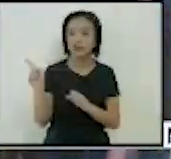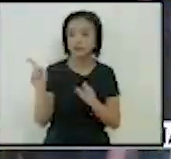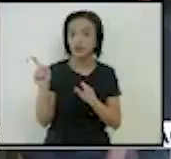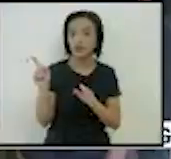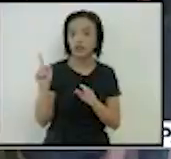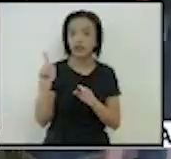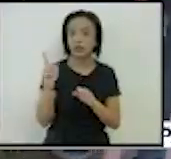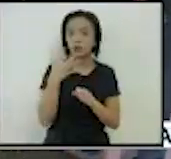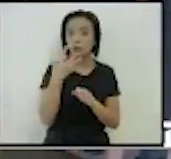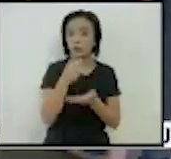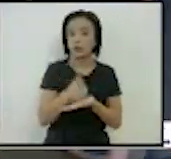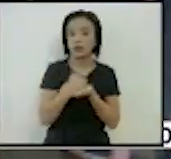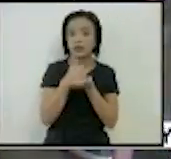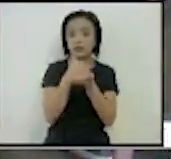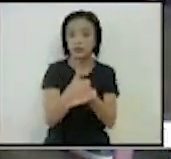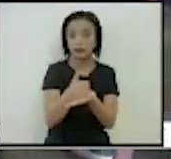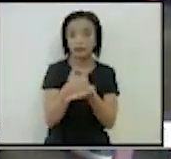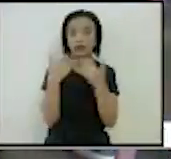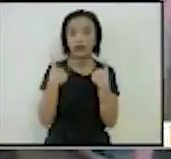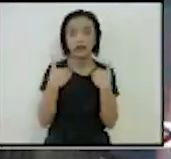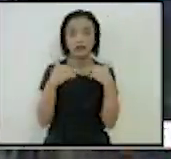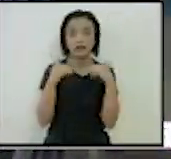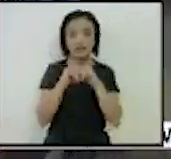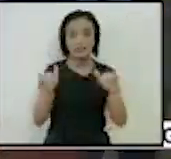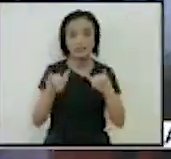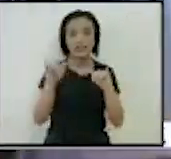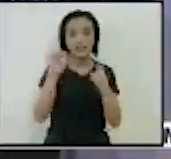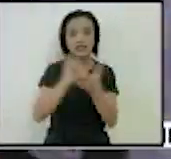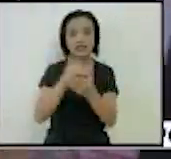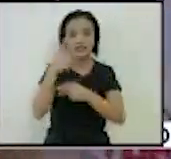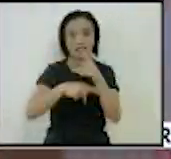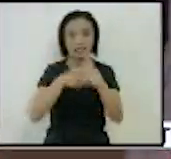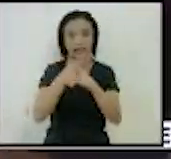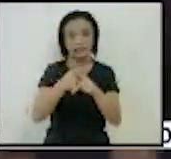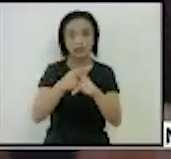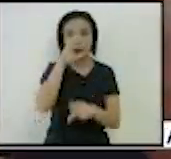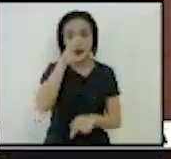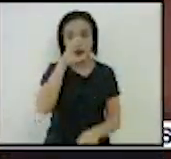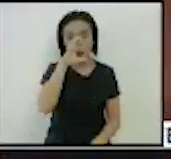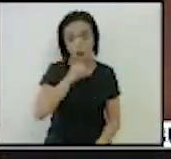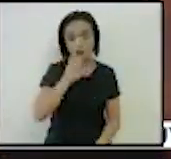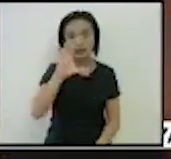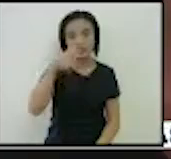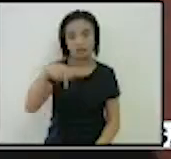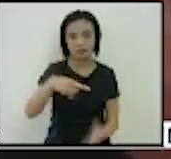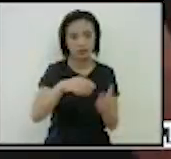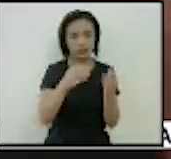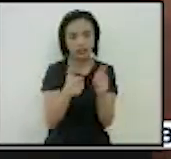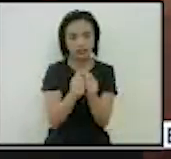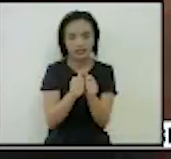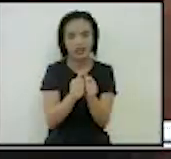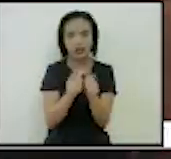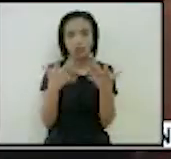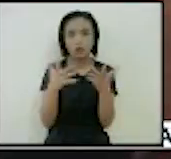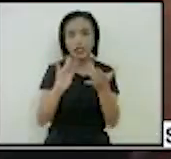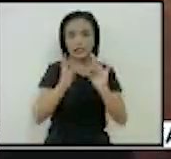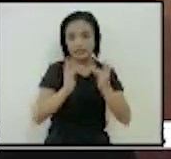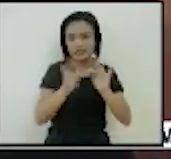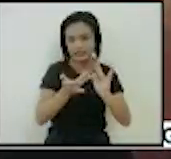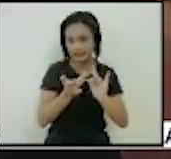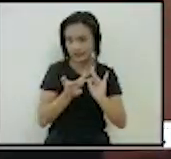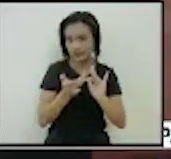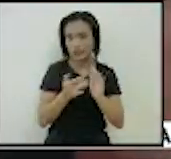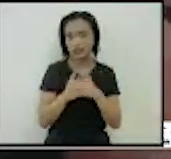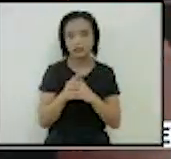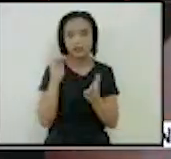na mayroon pang ganitong klase ng cellphone. Dikipad, walang data at walang internet connection. Dito sa